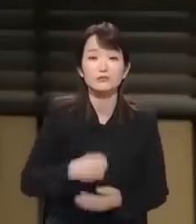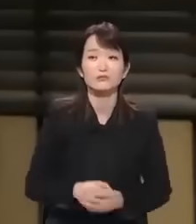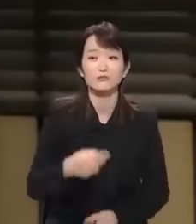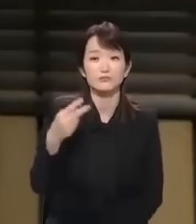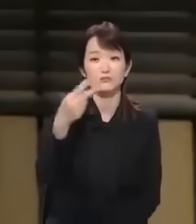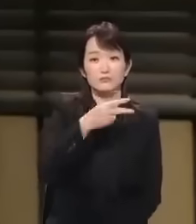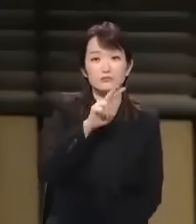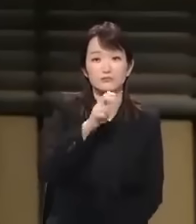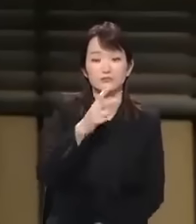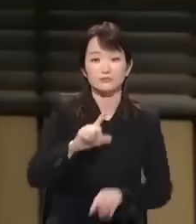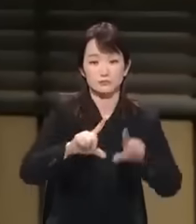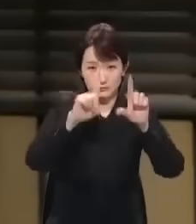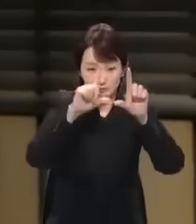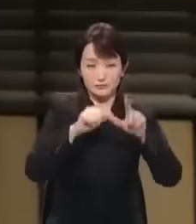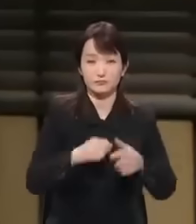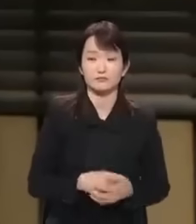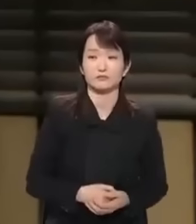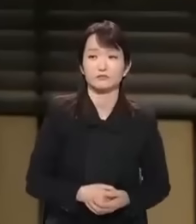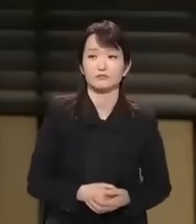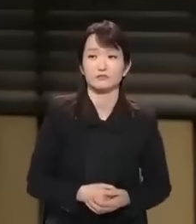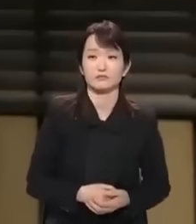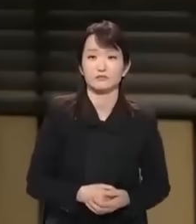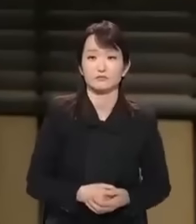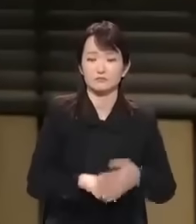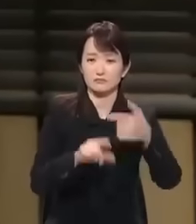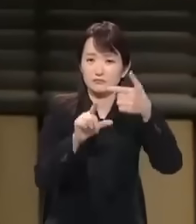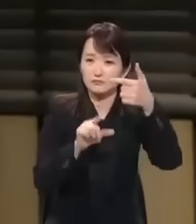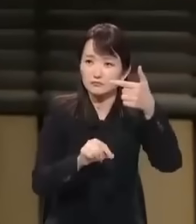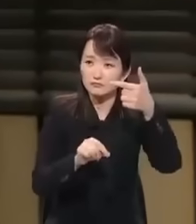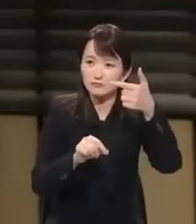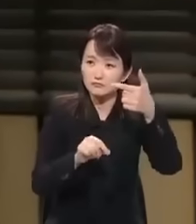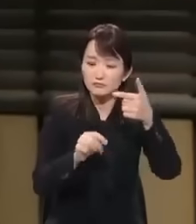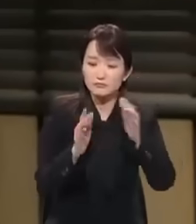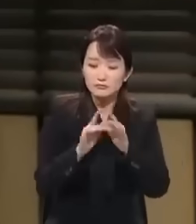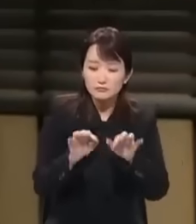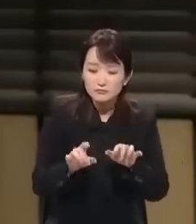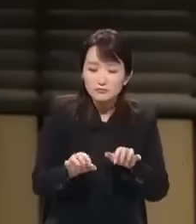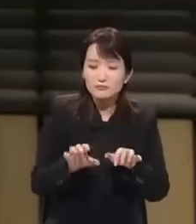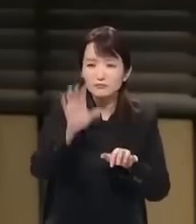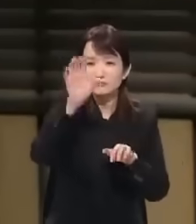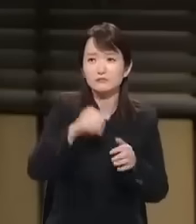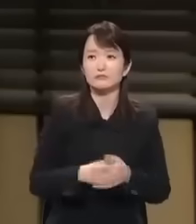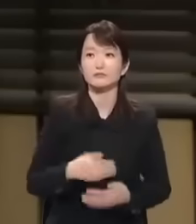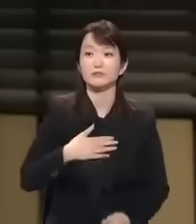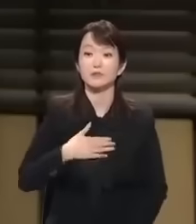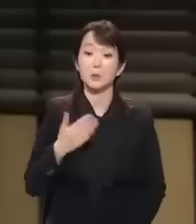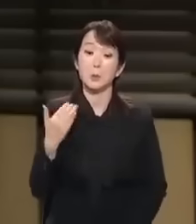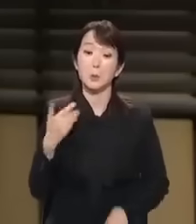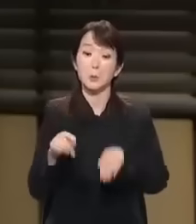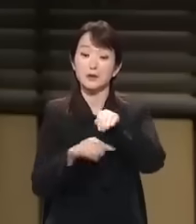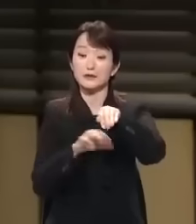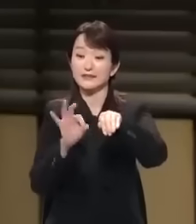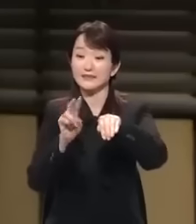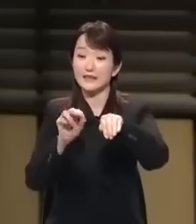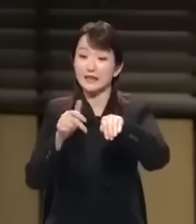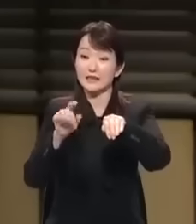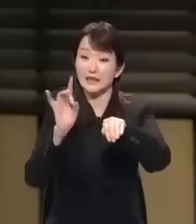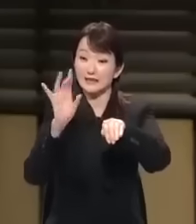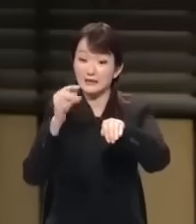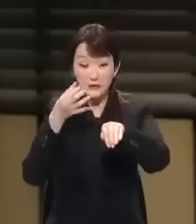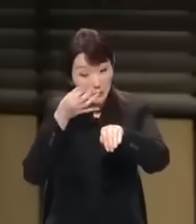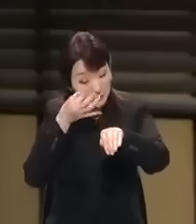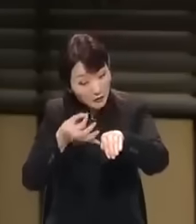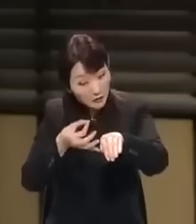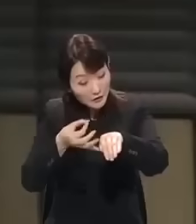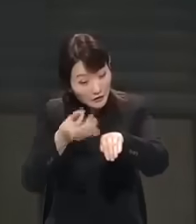2022년 있니다 그때 2012년 6월에 한 커뮤니티에 나 조금 전에 양카 하나를 봤어 라면서 사진 한장이